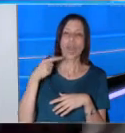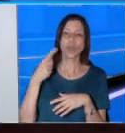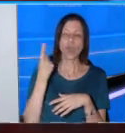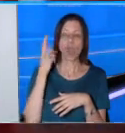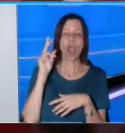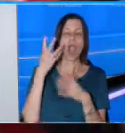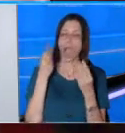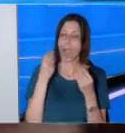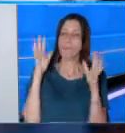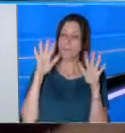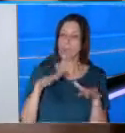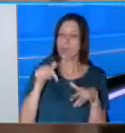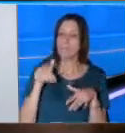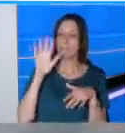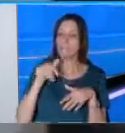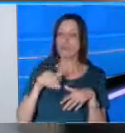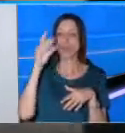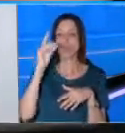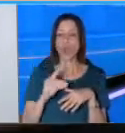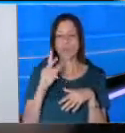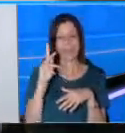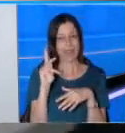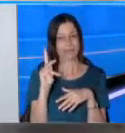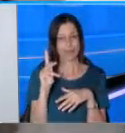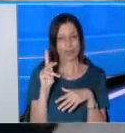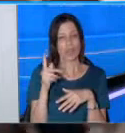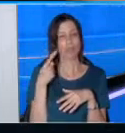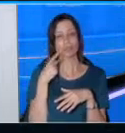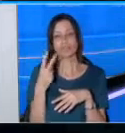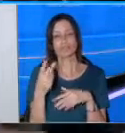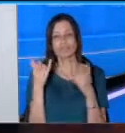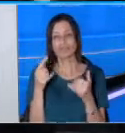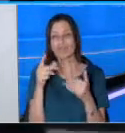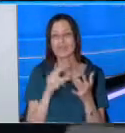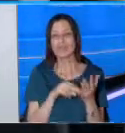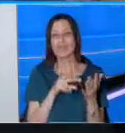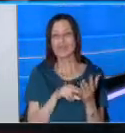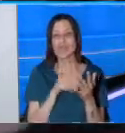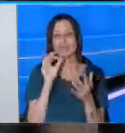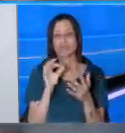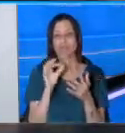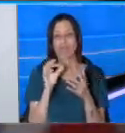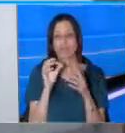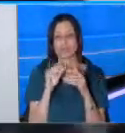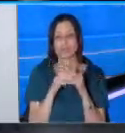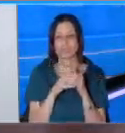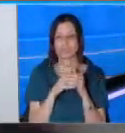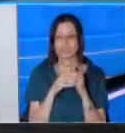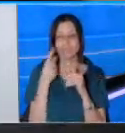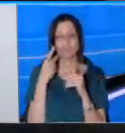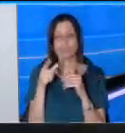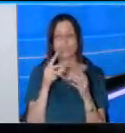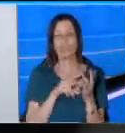בדרום קליפורניה, זה האזור האורבני של לוס אנג'לס. מה שאתה מראה כרגע אלו תמונות של לוחמי גולני.